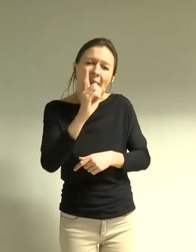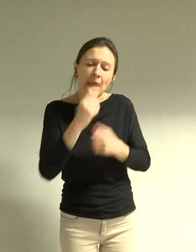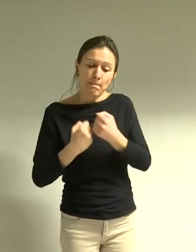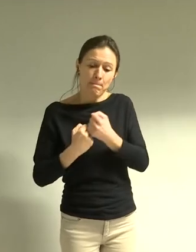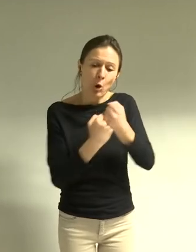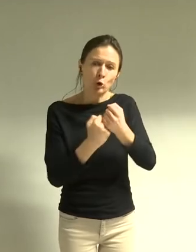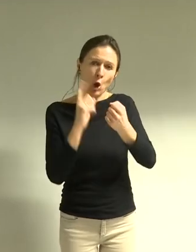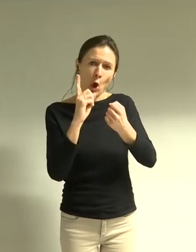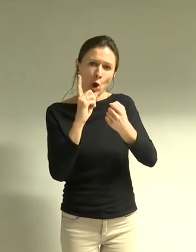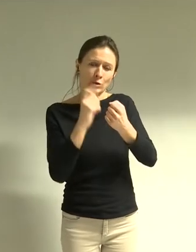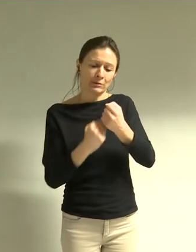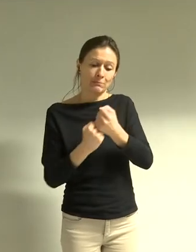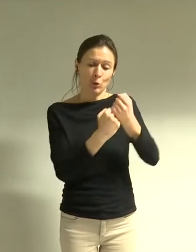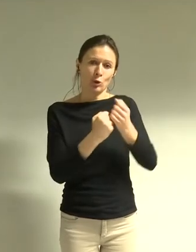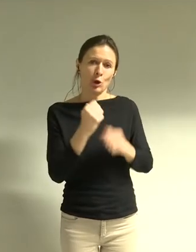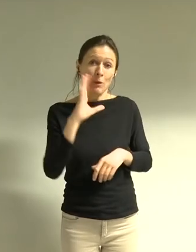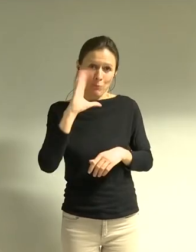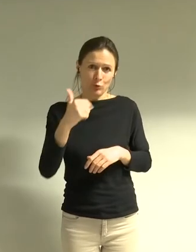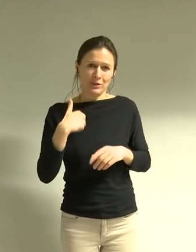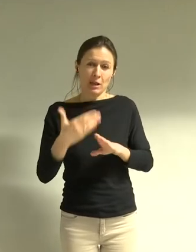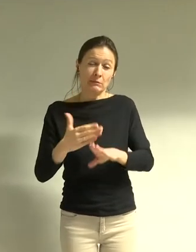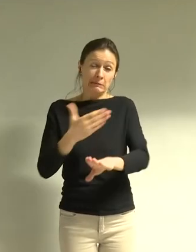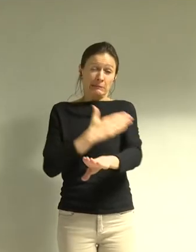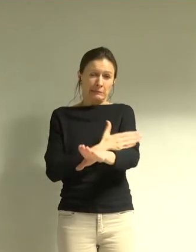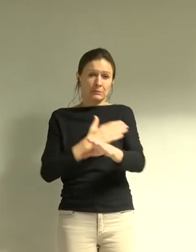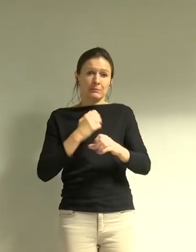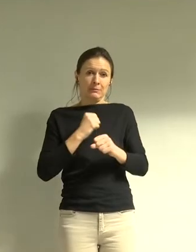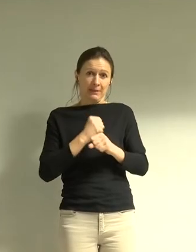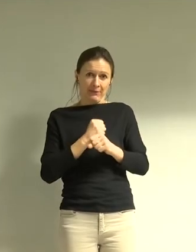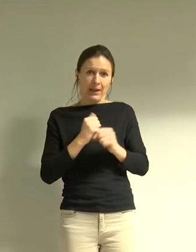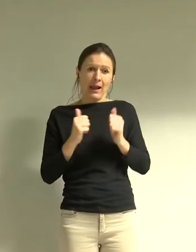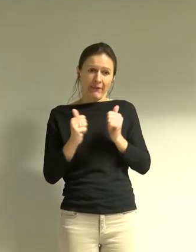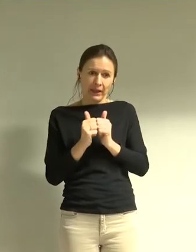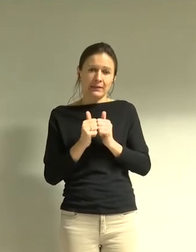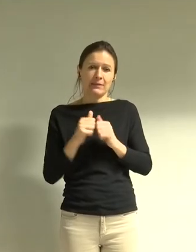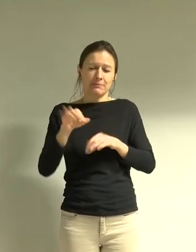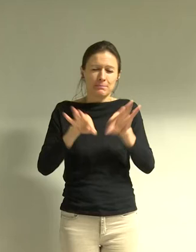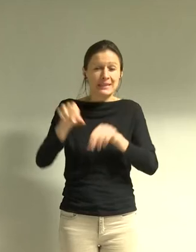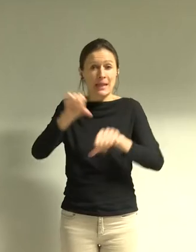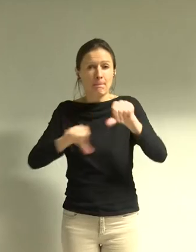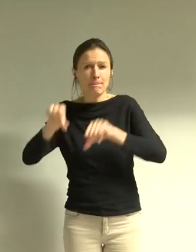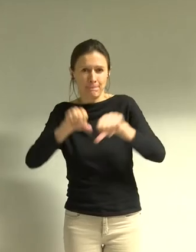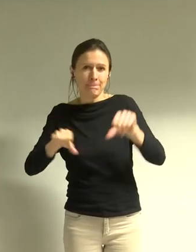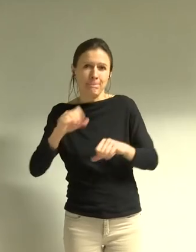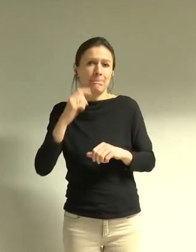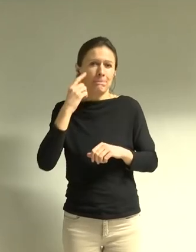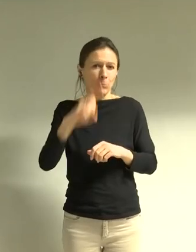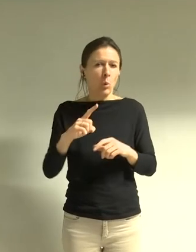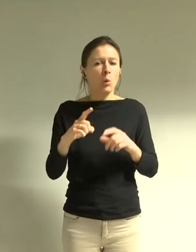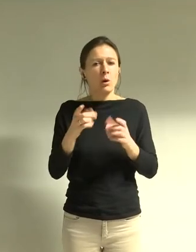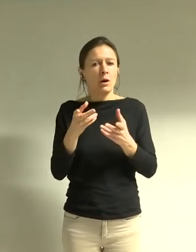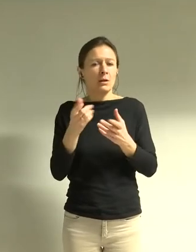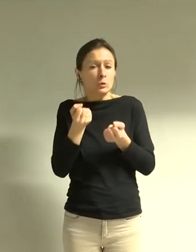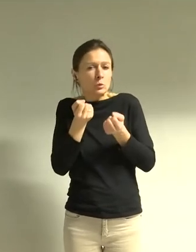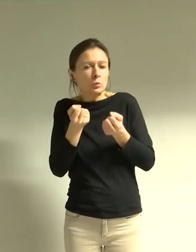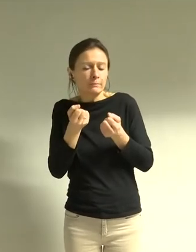donc c'est pour ça que nous travaillons aussi très en amont et que nous avons élaboré ses statuts de façon collégiale pour s'assurer pour garantir que l'outil déjà